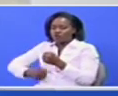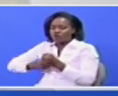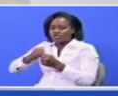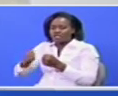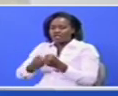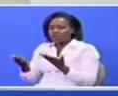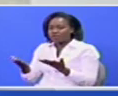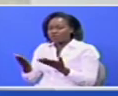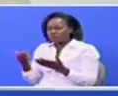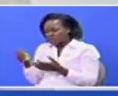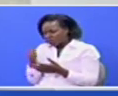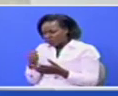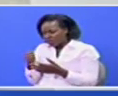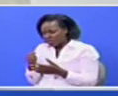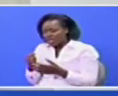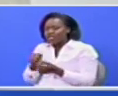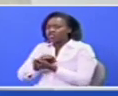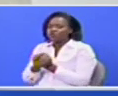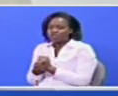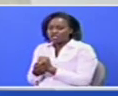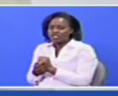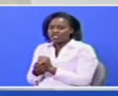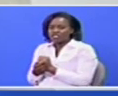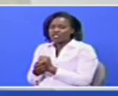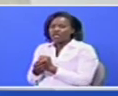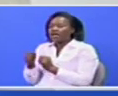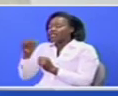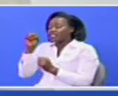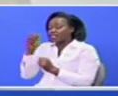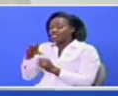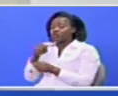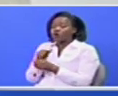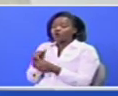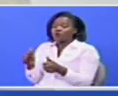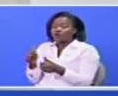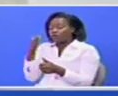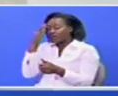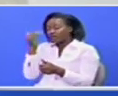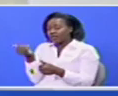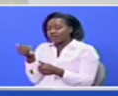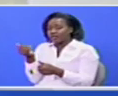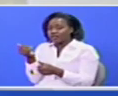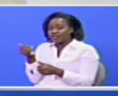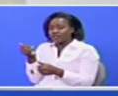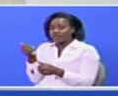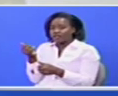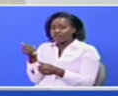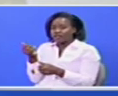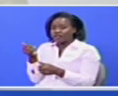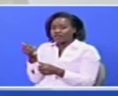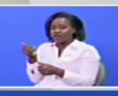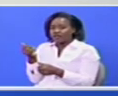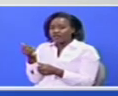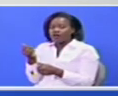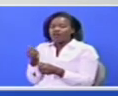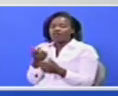na inafanya kazi, indicators inafanya sawa, full light inafanya sawa, wipers inafanya sawa, kwa sababu kidogo kabla ya